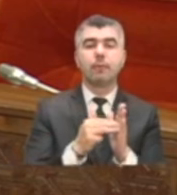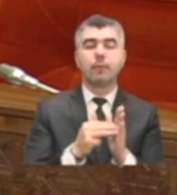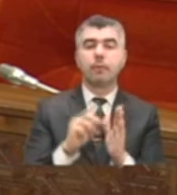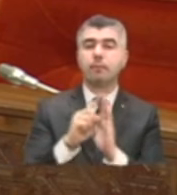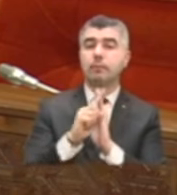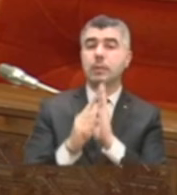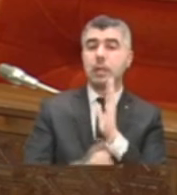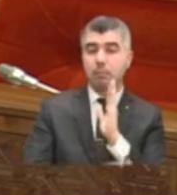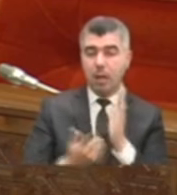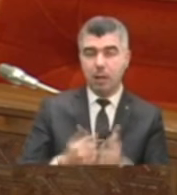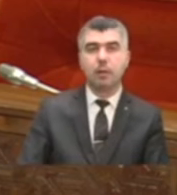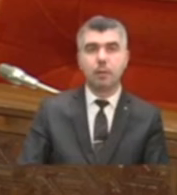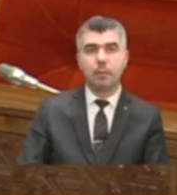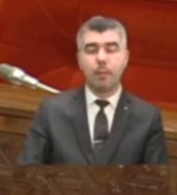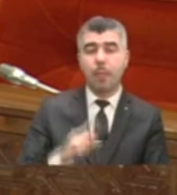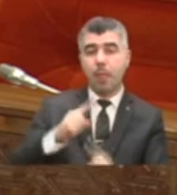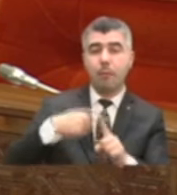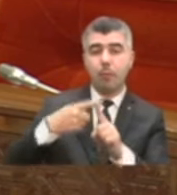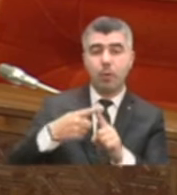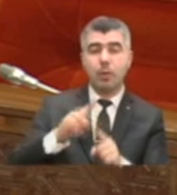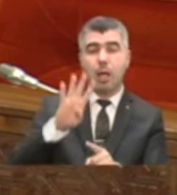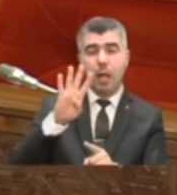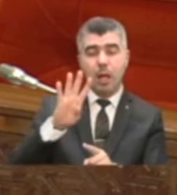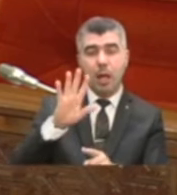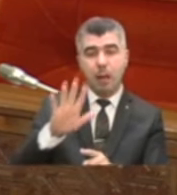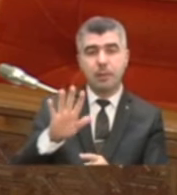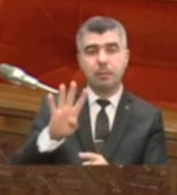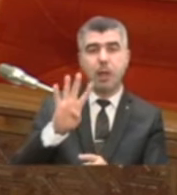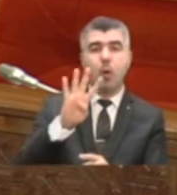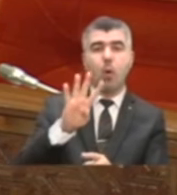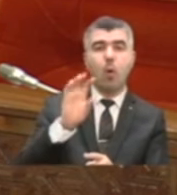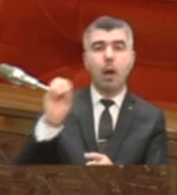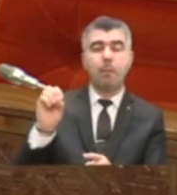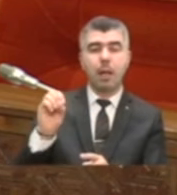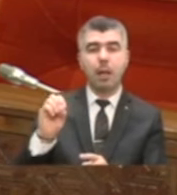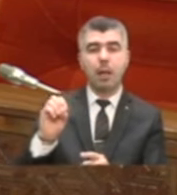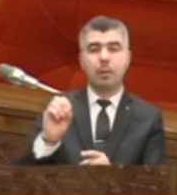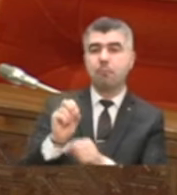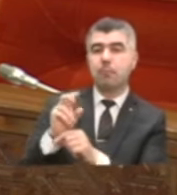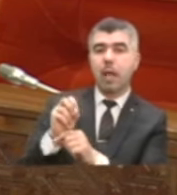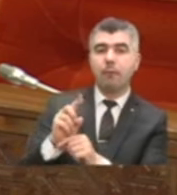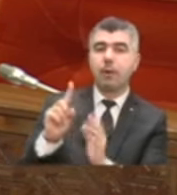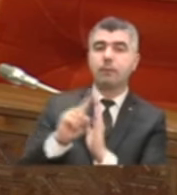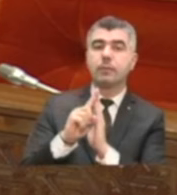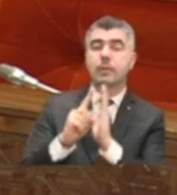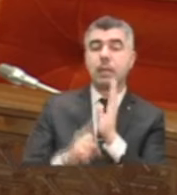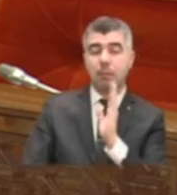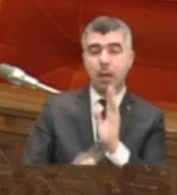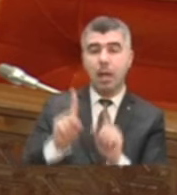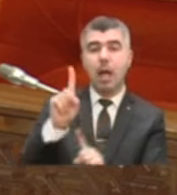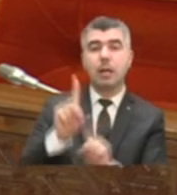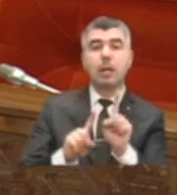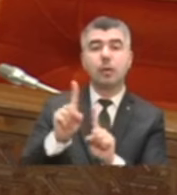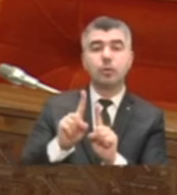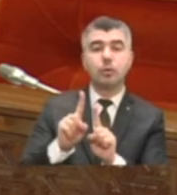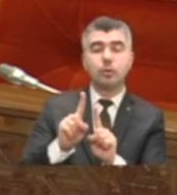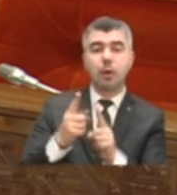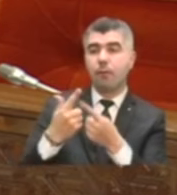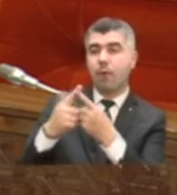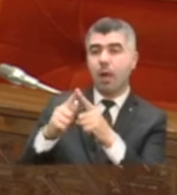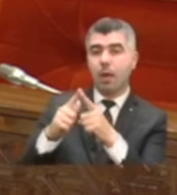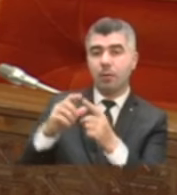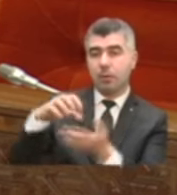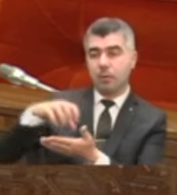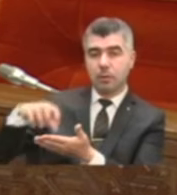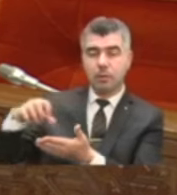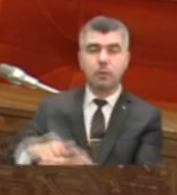أسبوعيا وزيادة من 440 رحلة أسبوعية على 11 خط بحري. وهذا